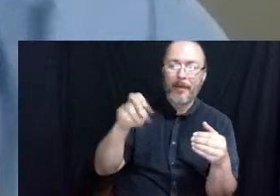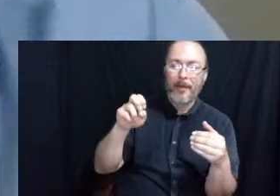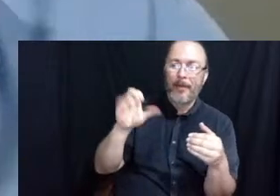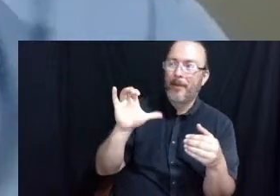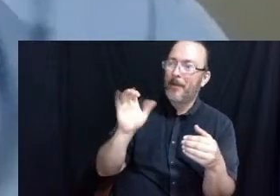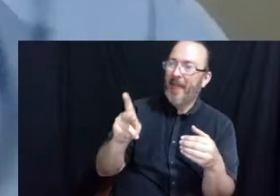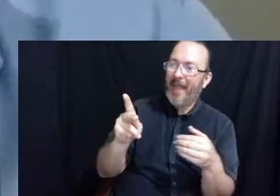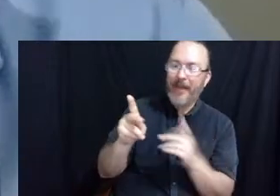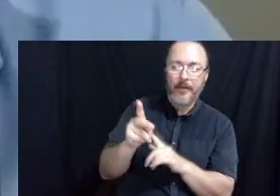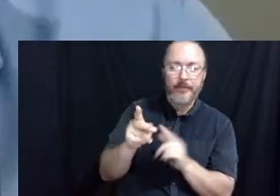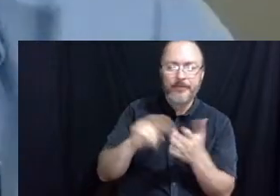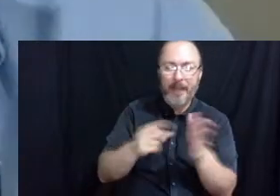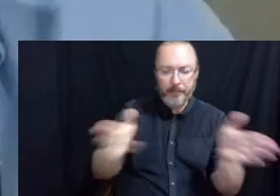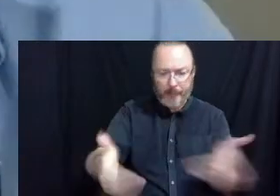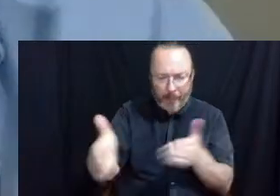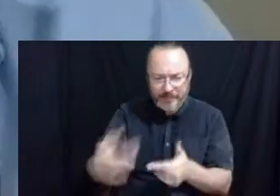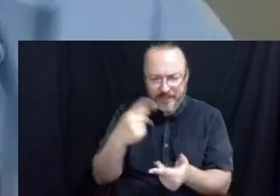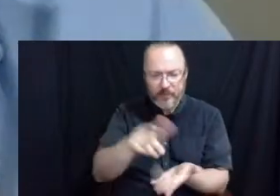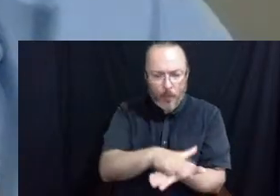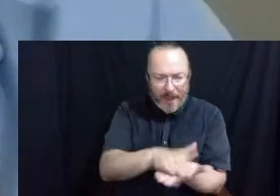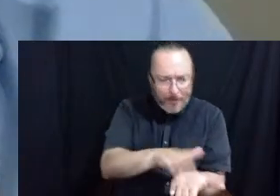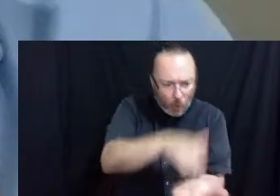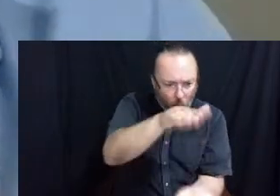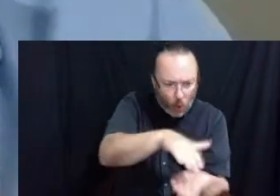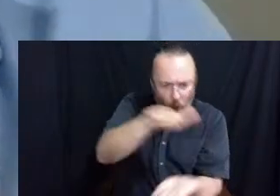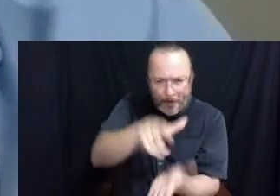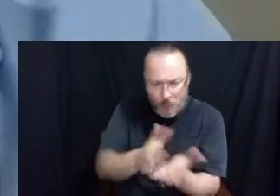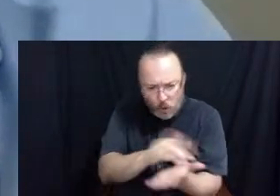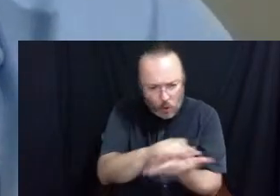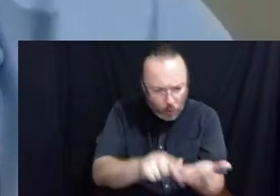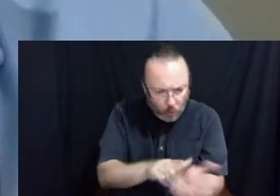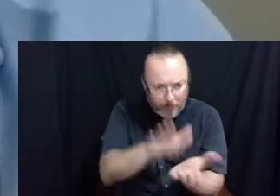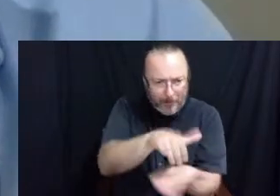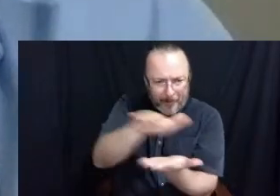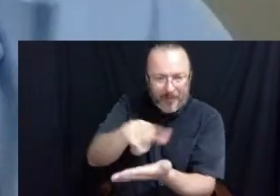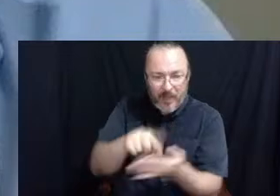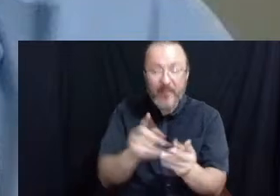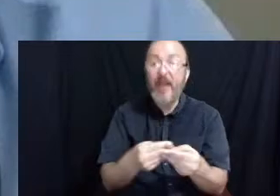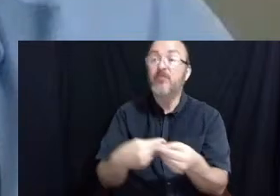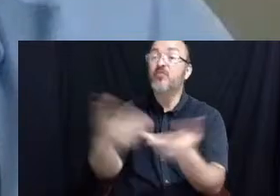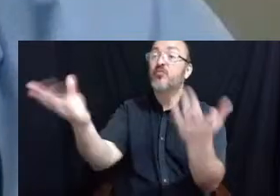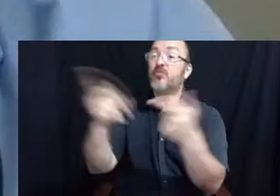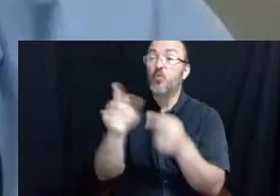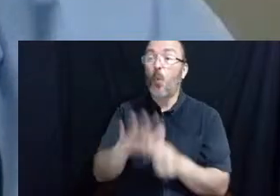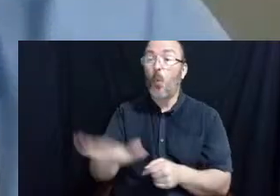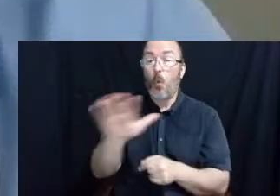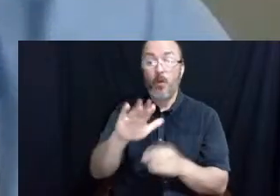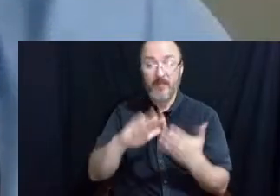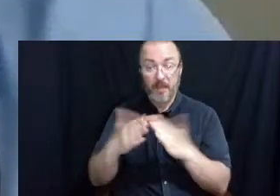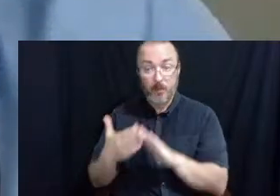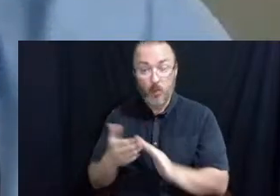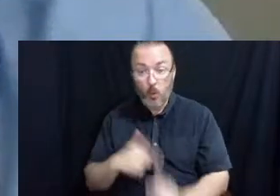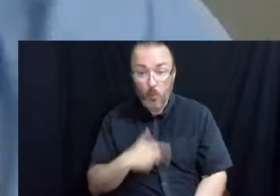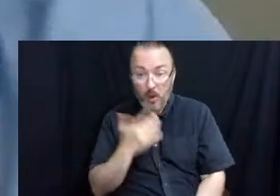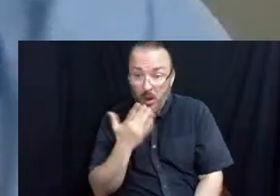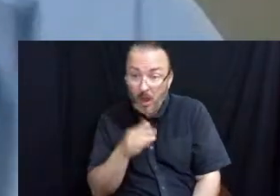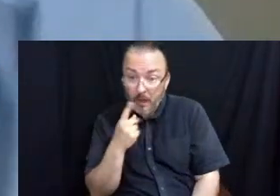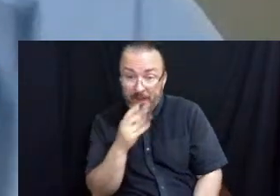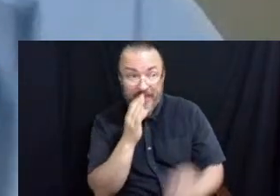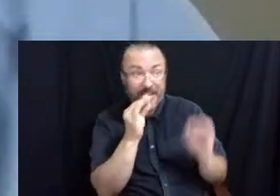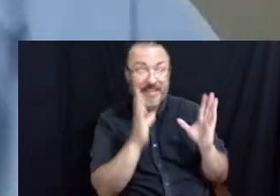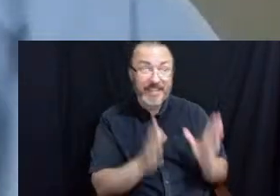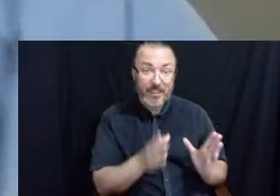ont préparé des boîtes de support pédagogique, de manuels scolaires, et on les a livrées à la communauté.